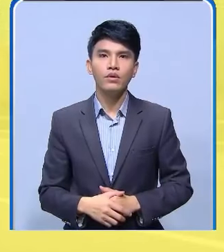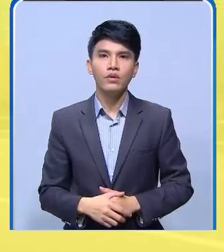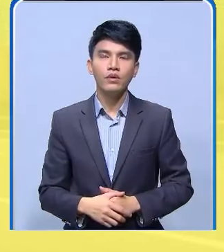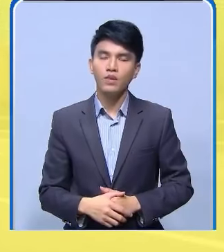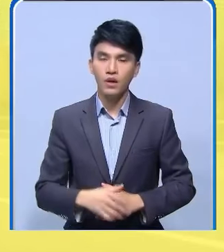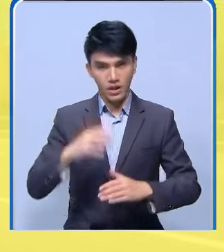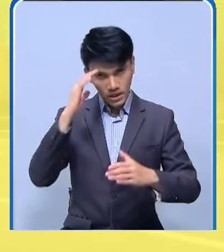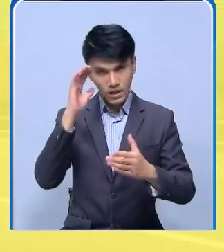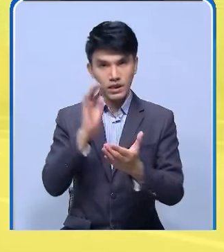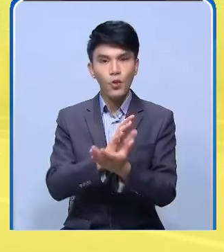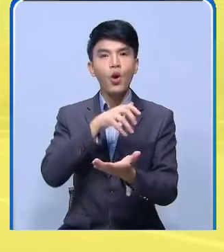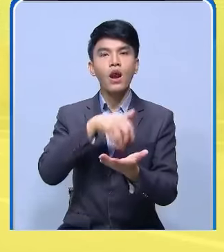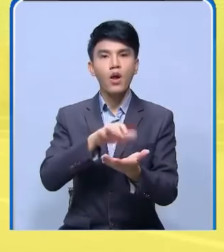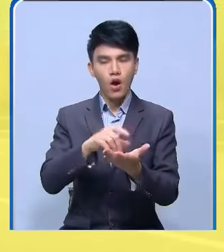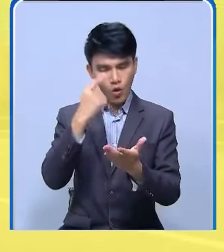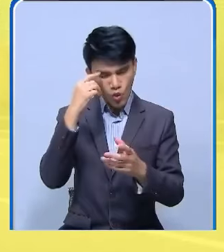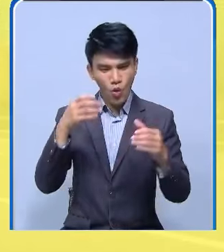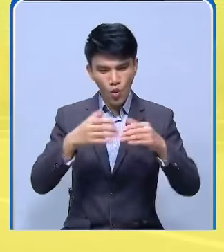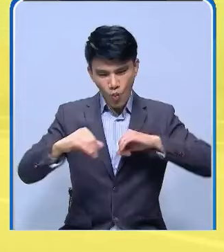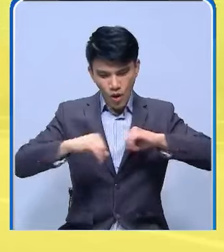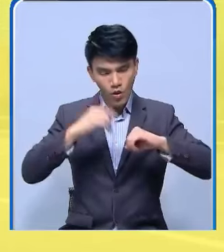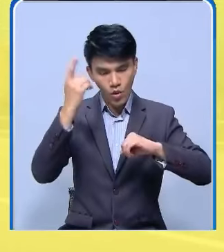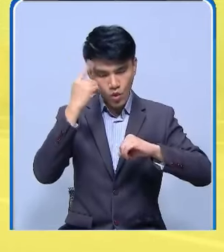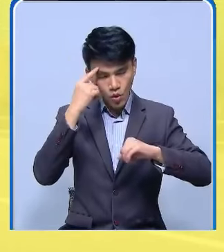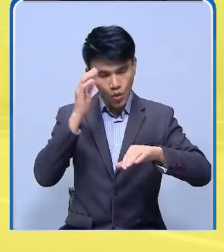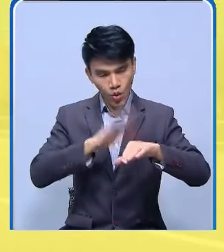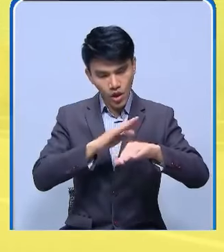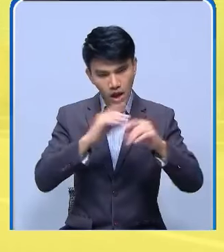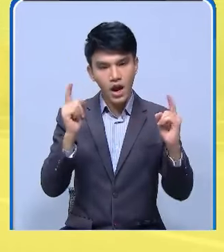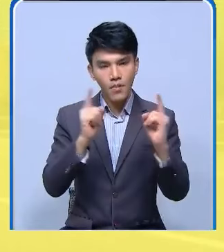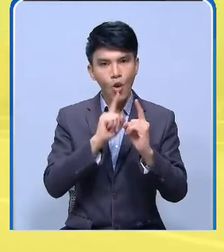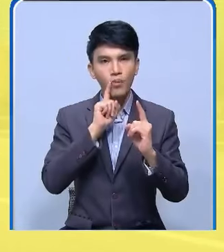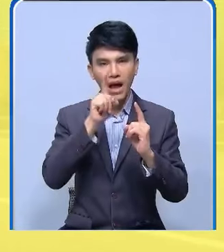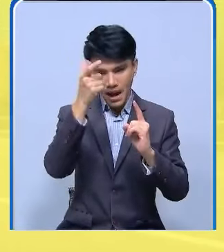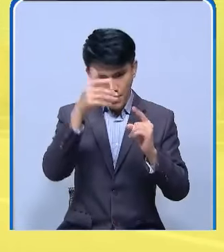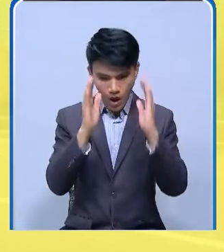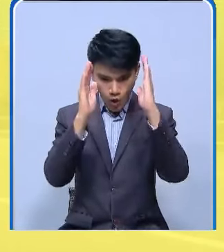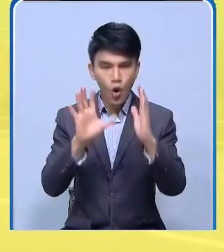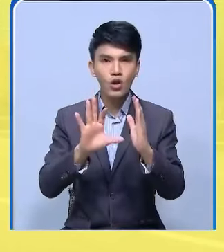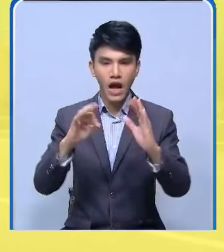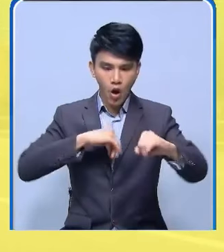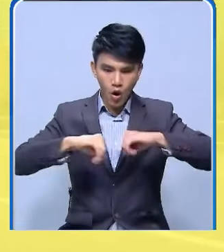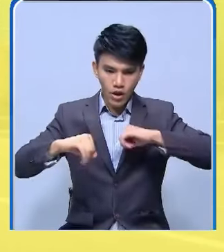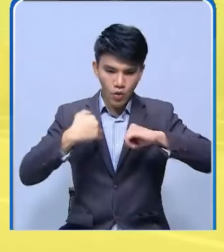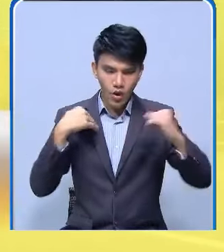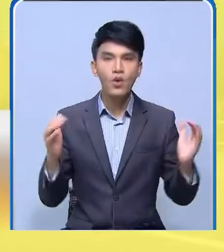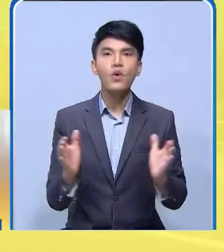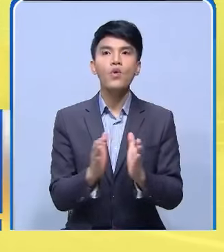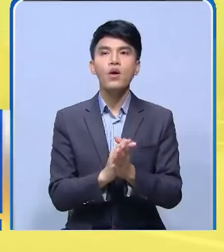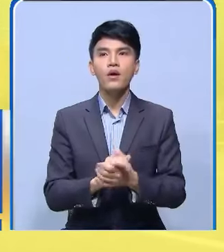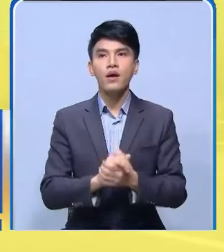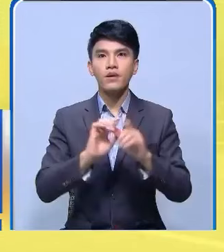ตำรวจบอกว่ารู้ตัวกลุ่มวัยรุ่นที่ก่อเหตุแล้วค่ะเรียกมาสอบปากคำแล้ว9คนซึ่งในนั้นเนี่ยมีเยาวชนรวมอยู่ด้วย